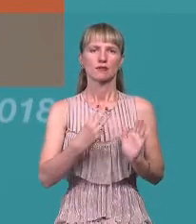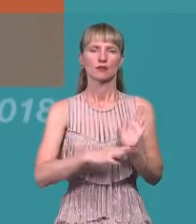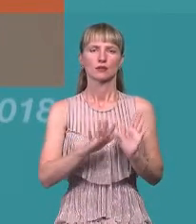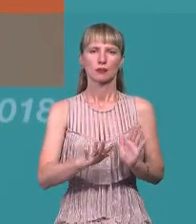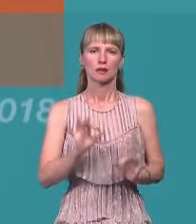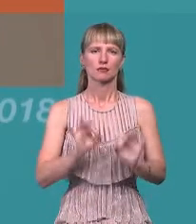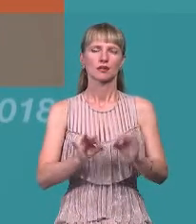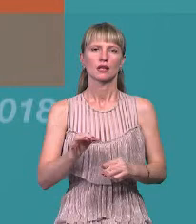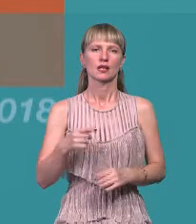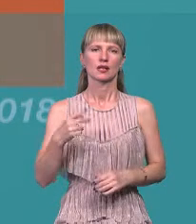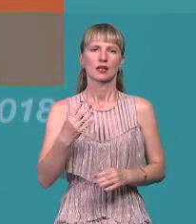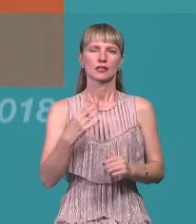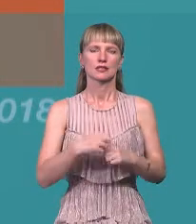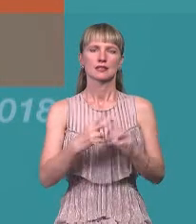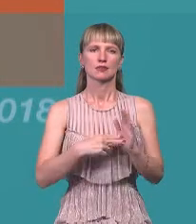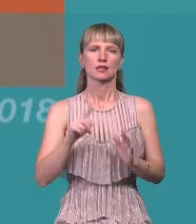рік